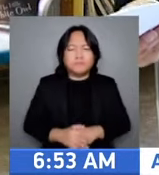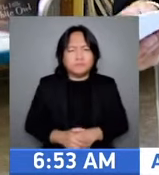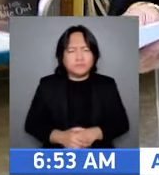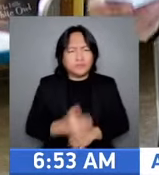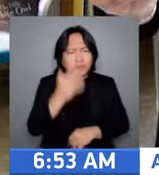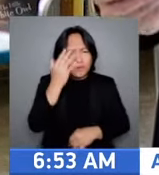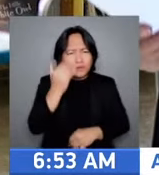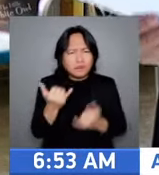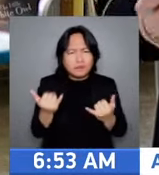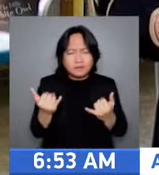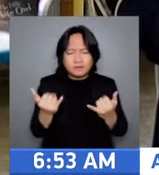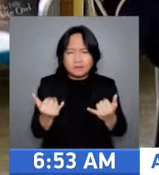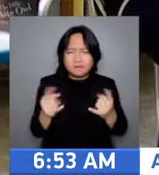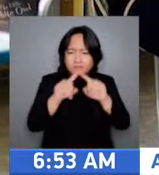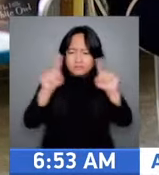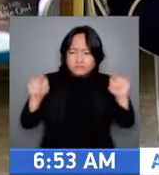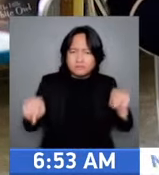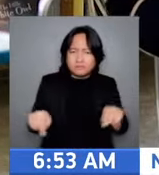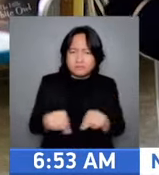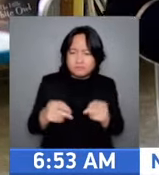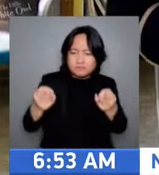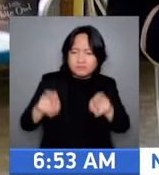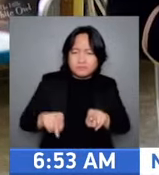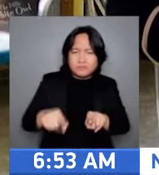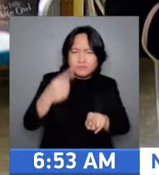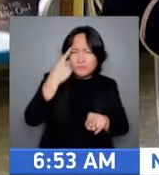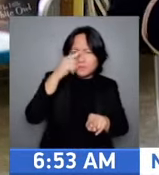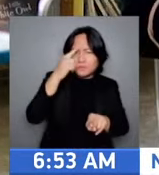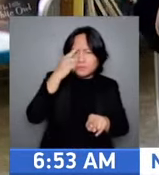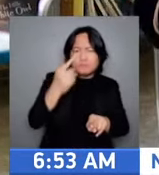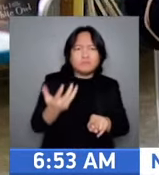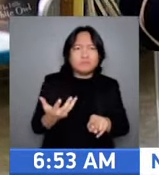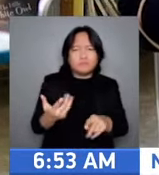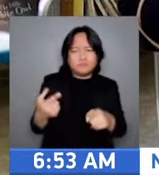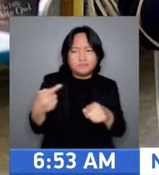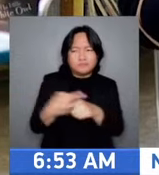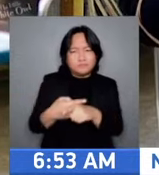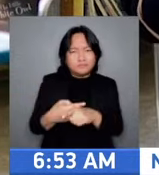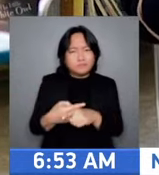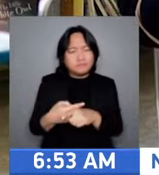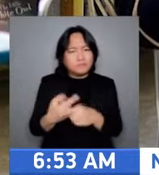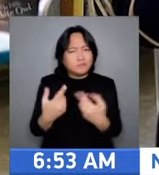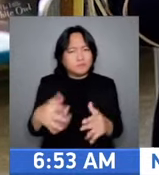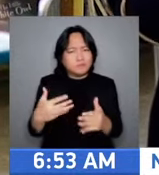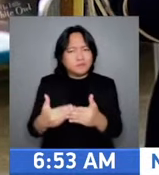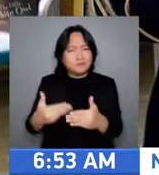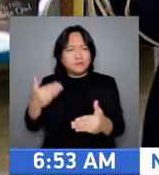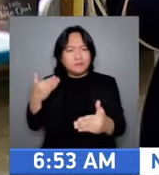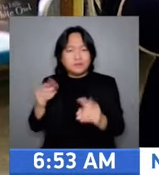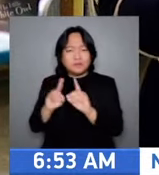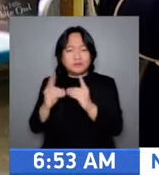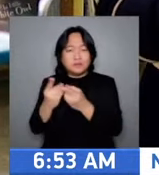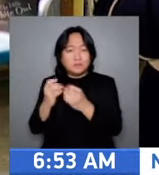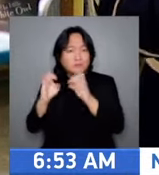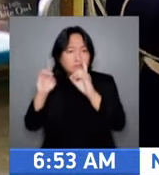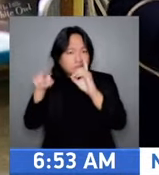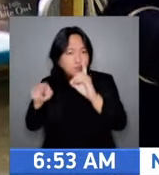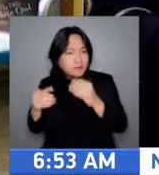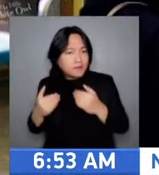silang ginagawa na mali o taliwas sa requirement ng batas. Mahirap naman kung ang waiver ay dahil pinapahintulutan ninyo